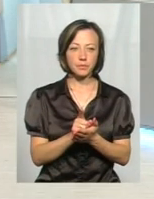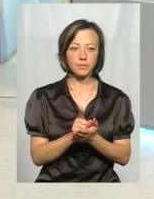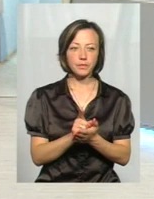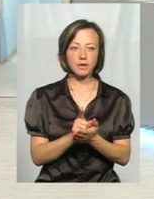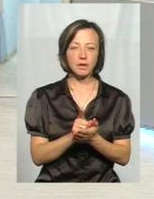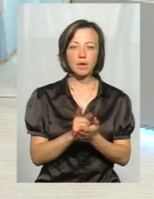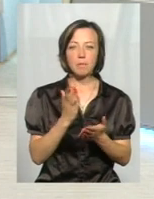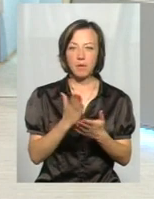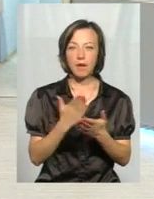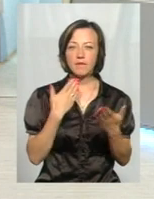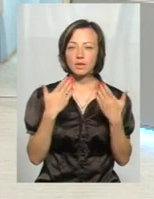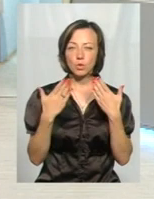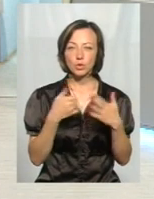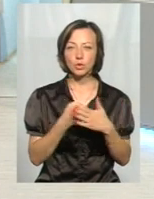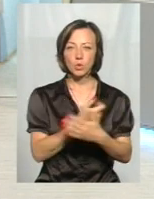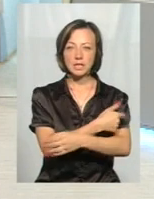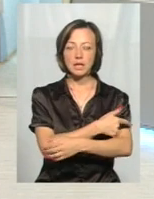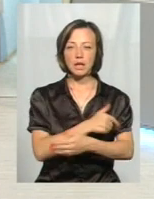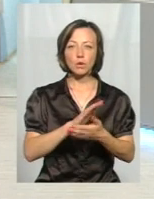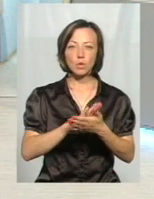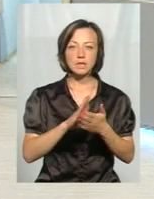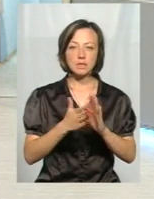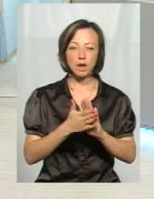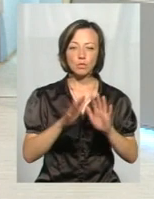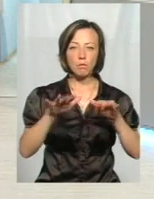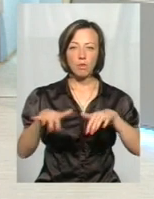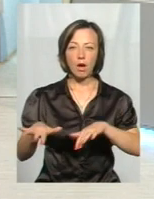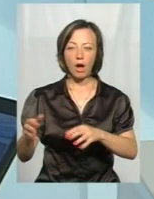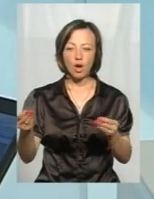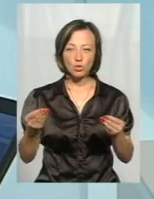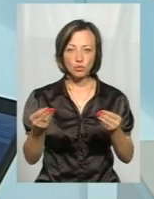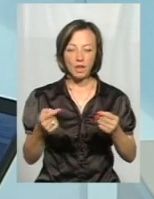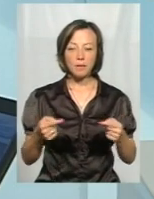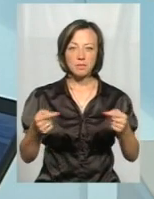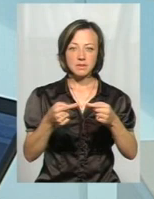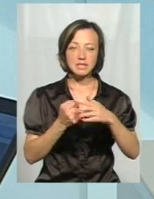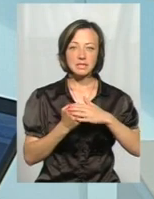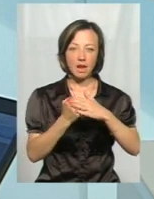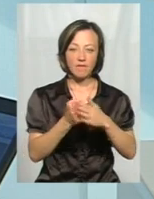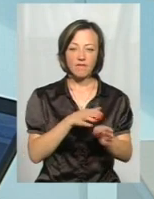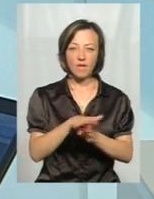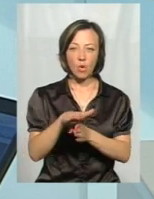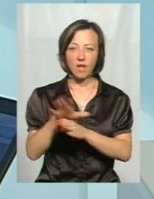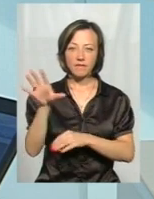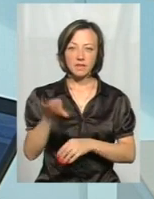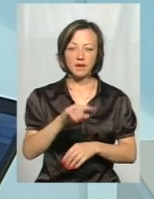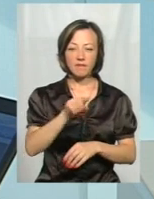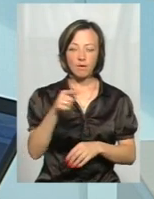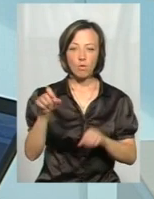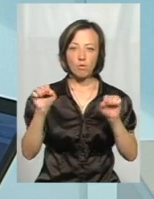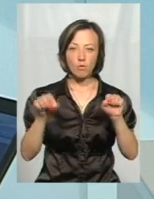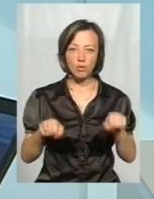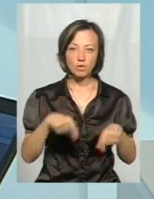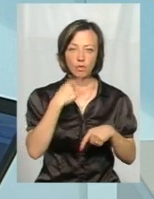мають відношення до санітарного стану пляжу, і на підставі виконання оцих всіх вимог можна судити